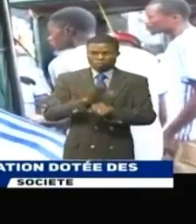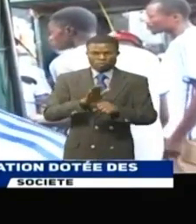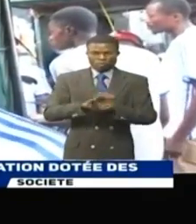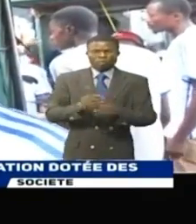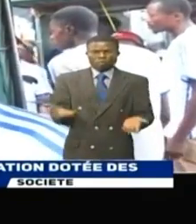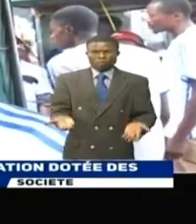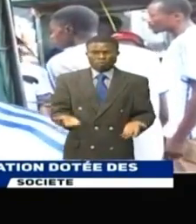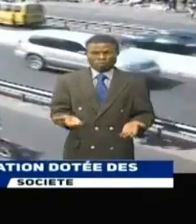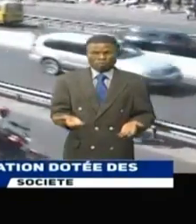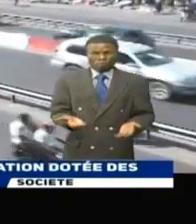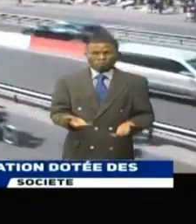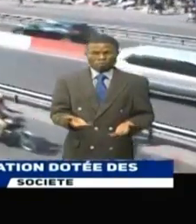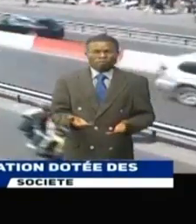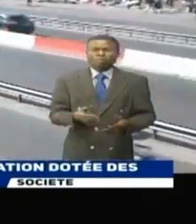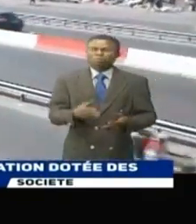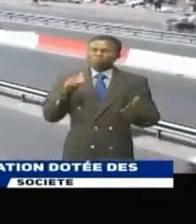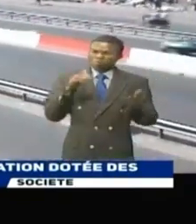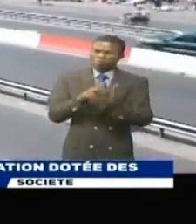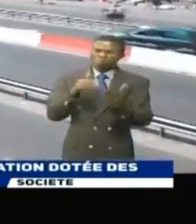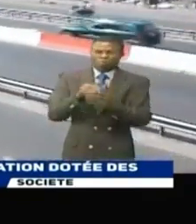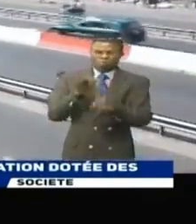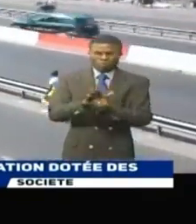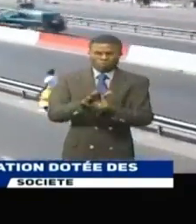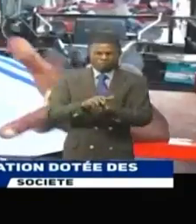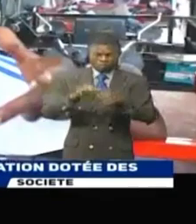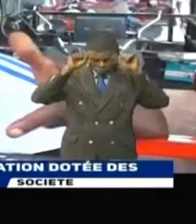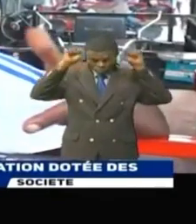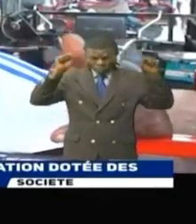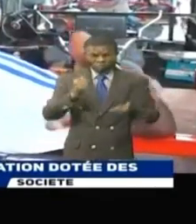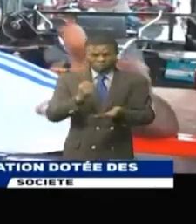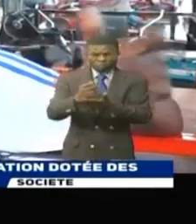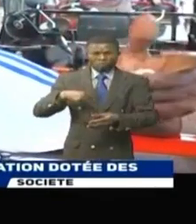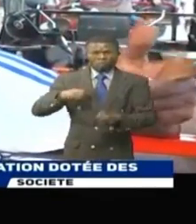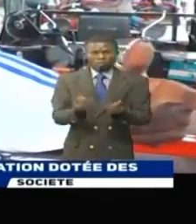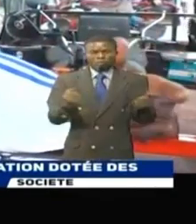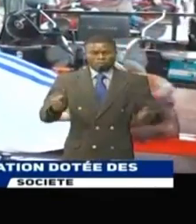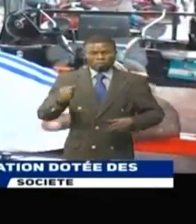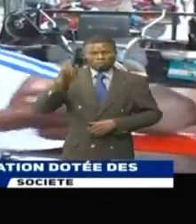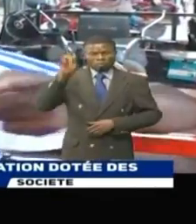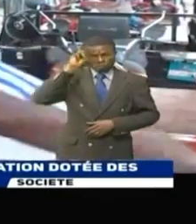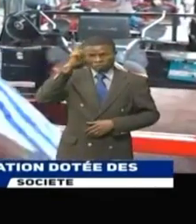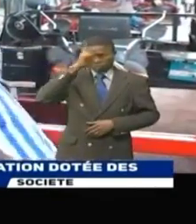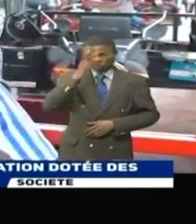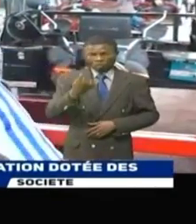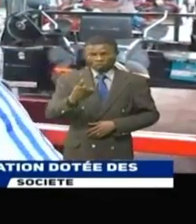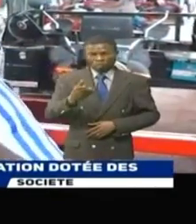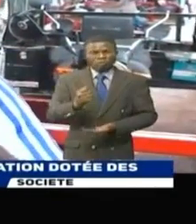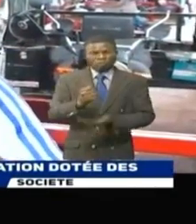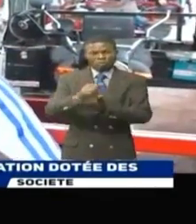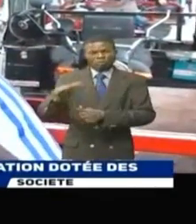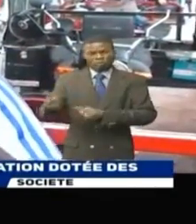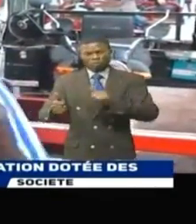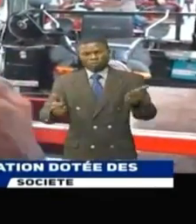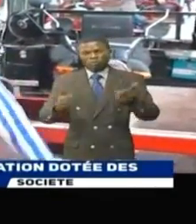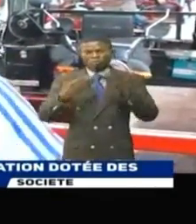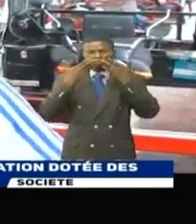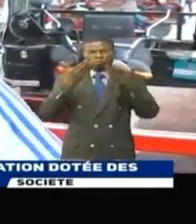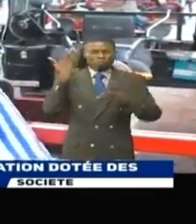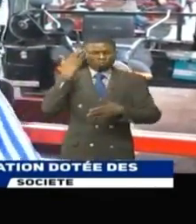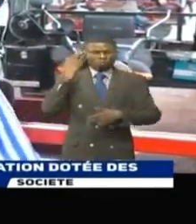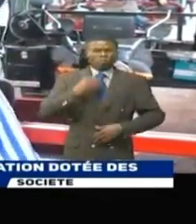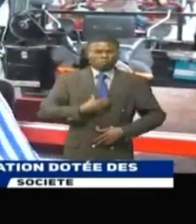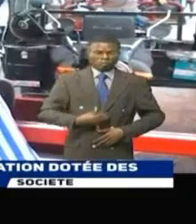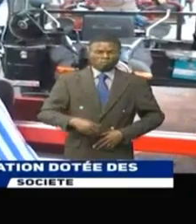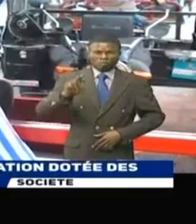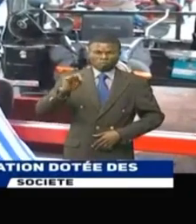en ordre, mais tracasserie et l'équipe. Président Moutoussunga, moi, bébé, la tienne, Moutoussunga. Merci beaucoup à Maître Nico Foutou qui